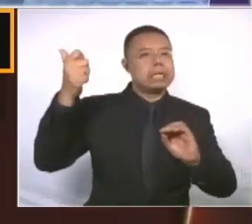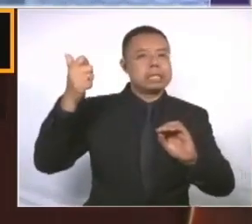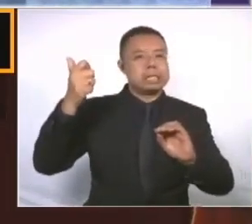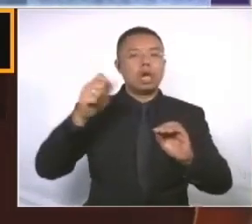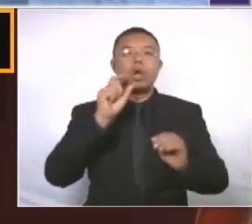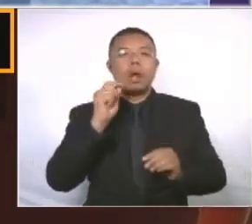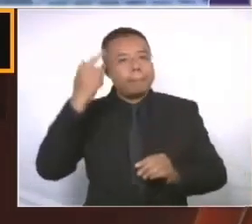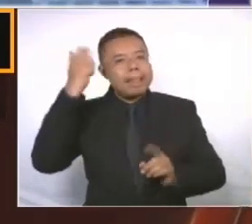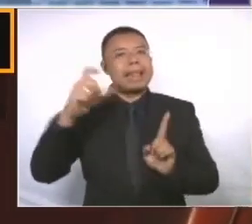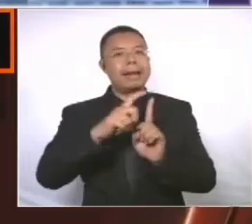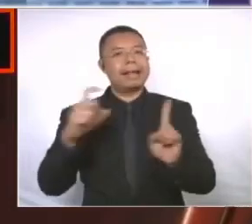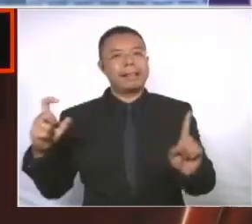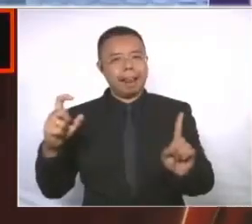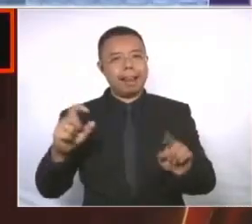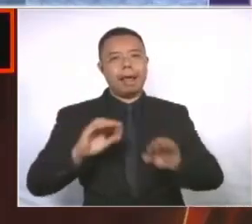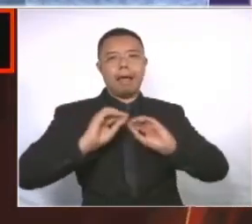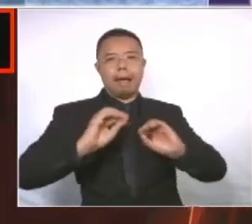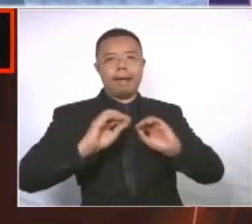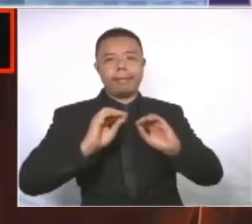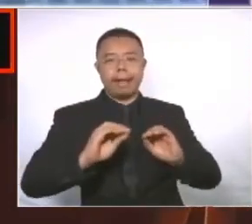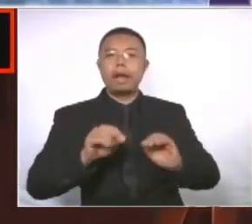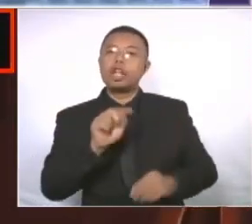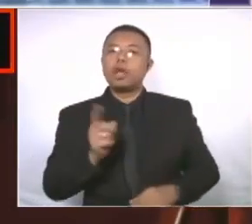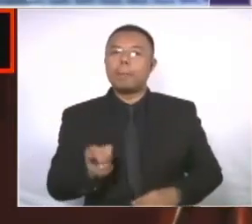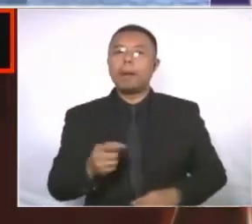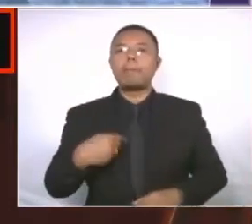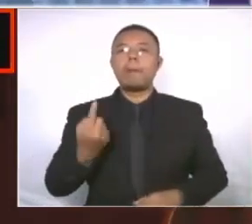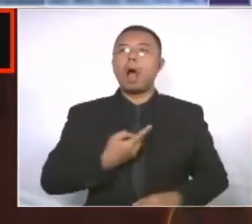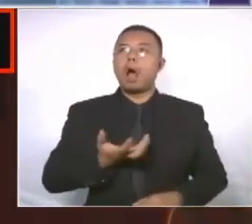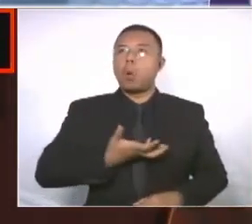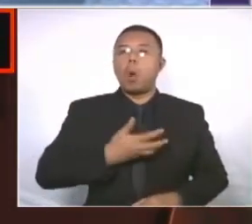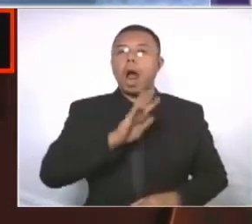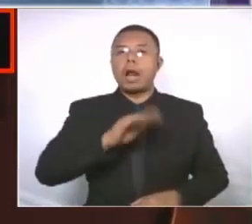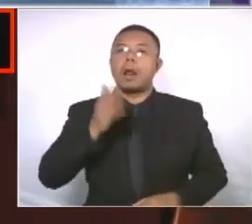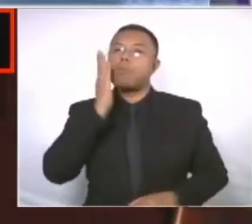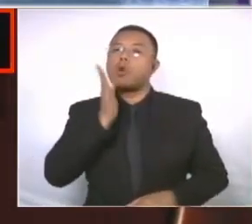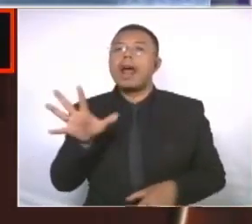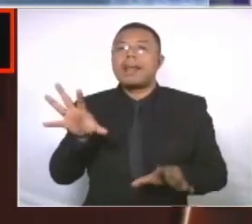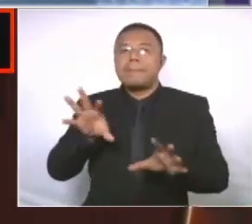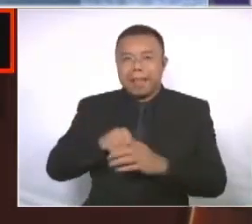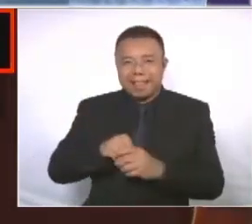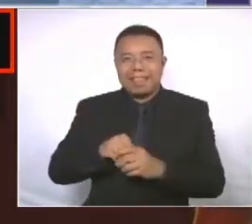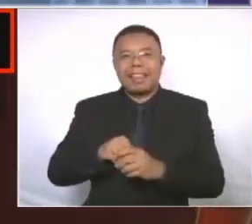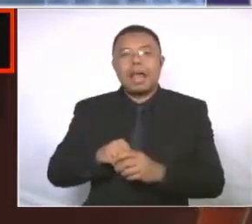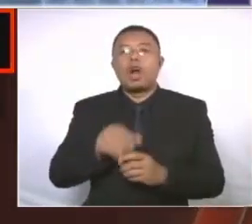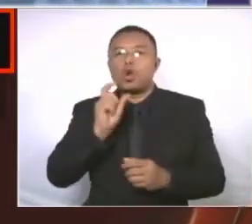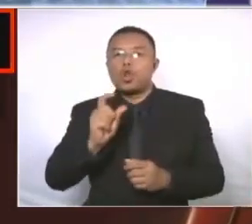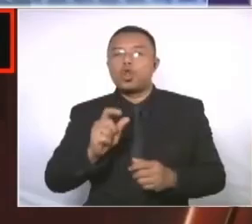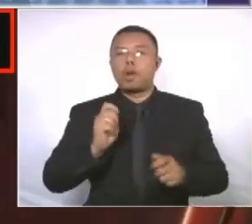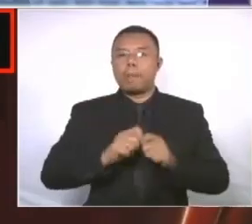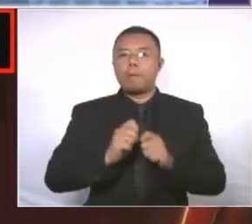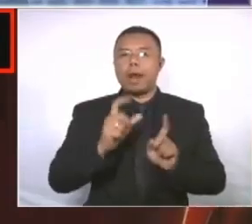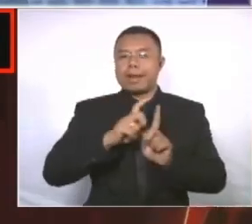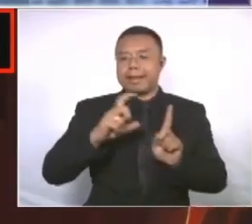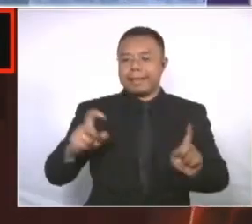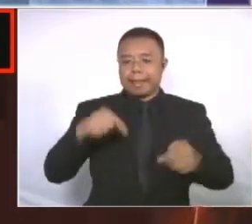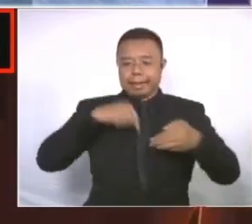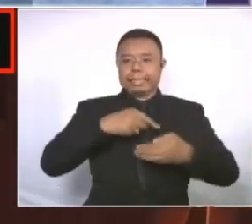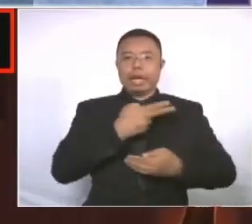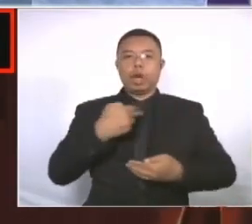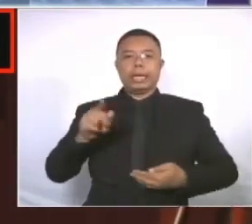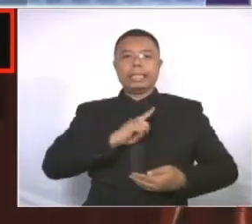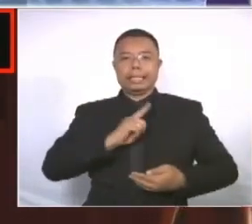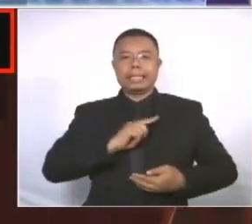digitalnya karena itu kita ingin anak-anak muda untuk ikut andil dalam hilirisasi digital yang akan kita